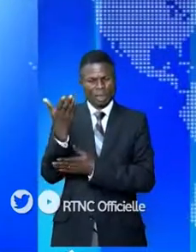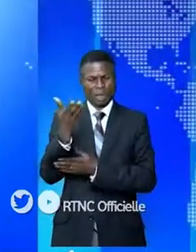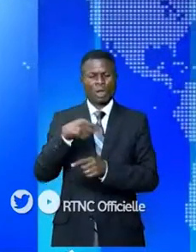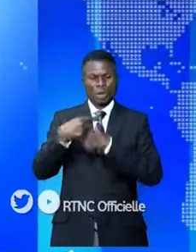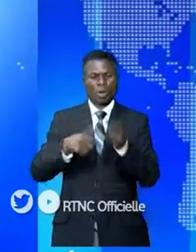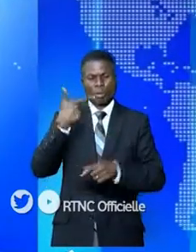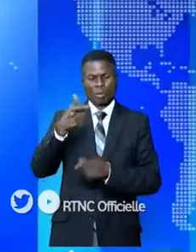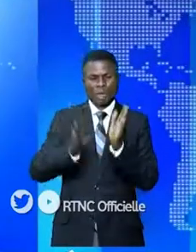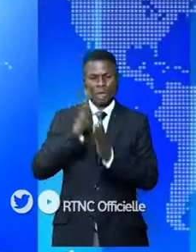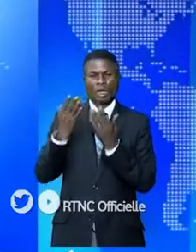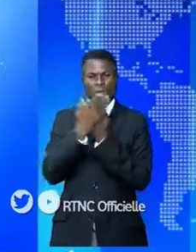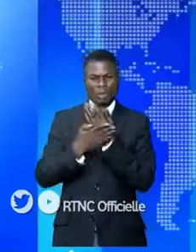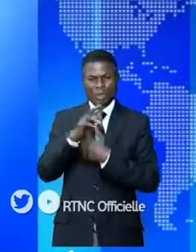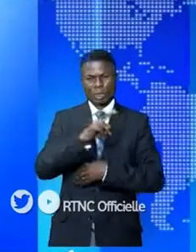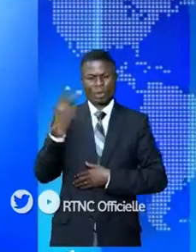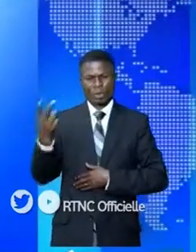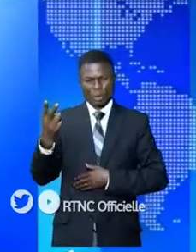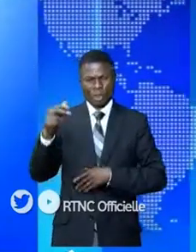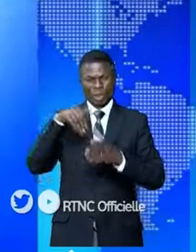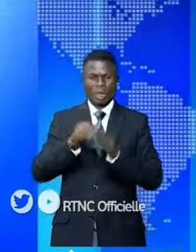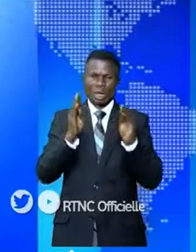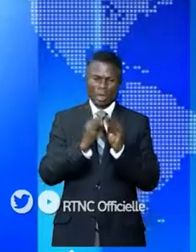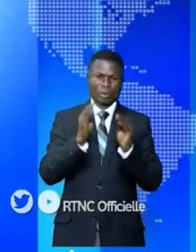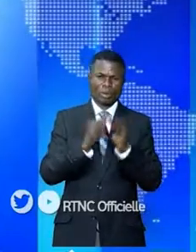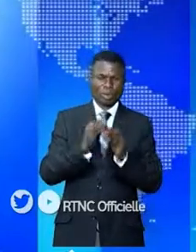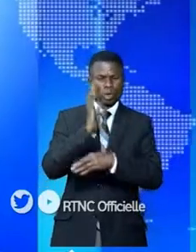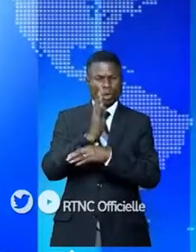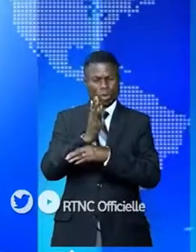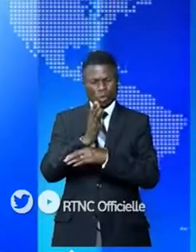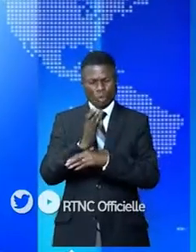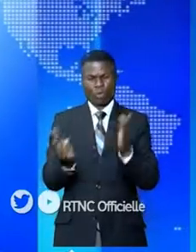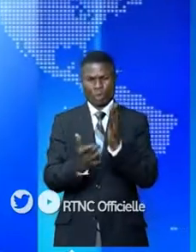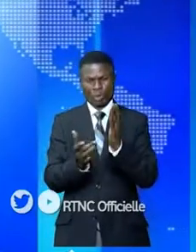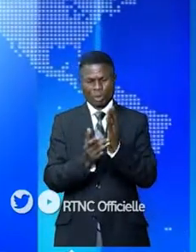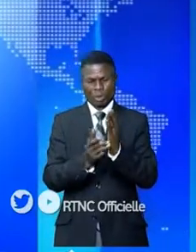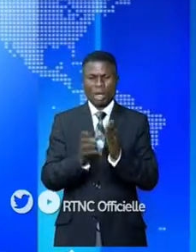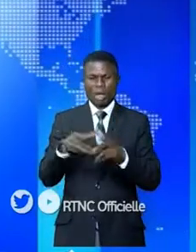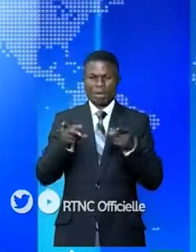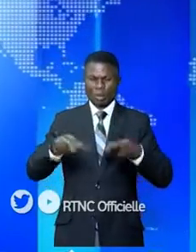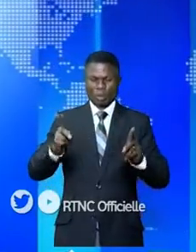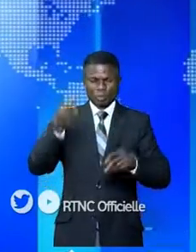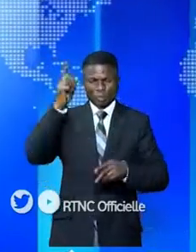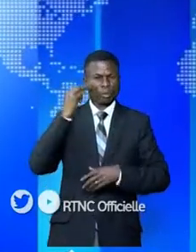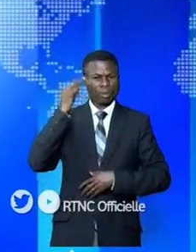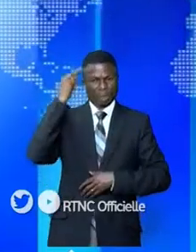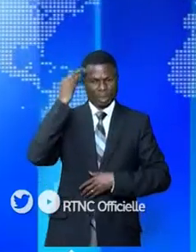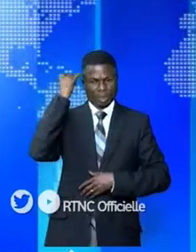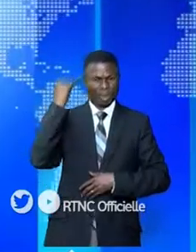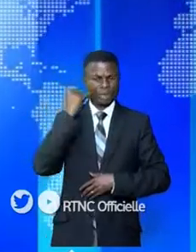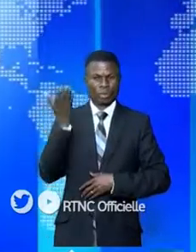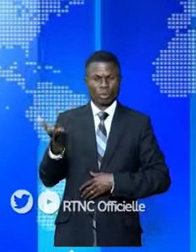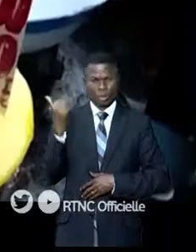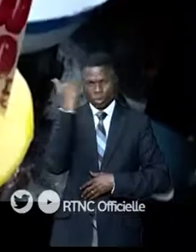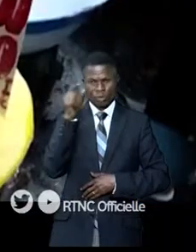ce mardi 14 juillet 2020 au cours de la réunion du comité de conjoncture sous la direction du Premier ministre Ilunga